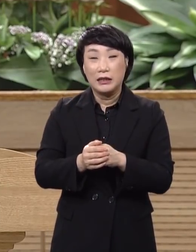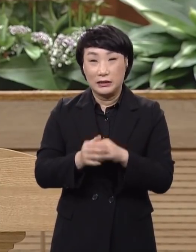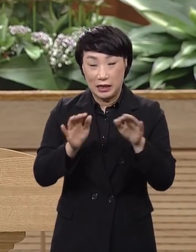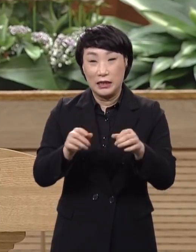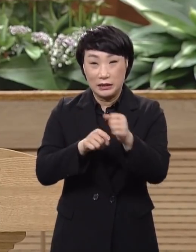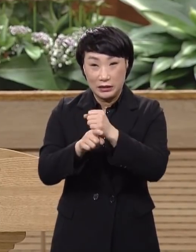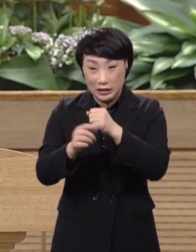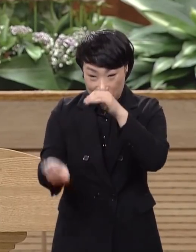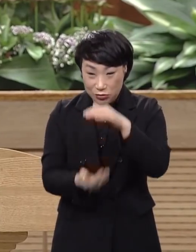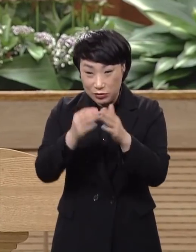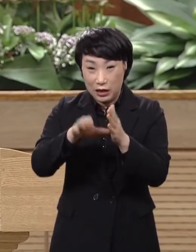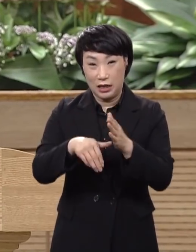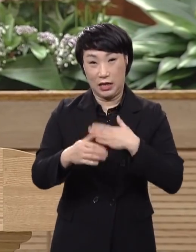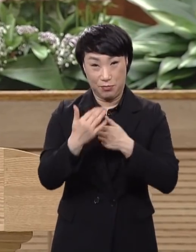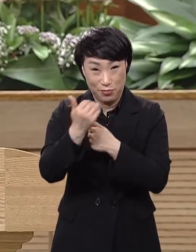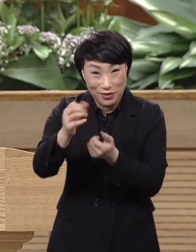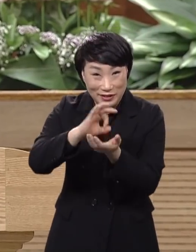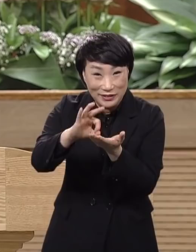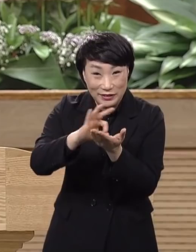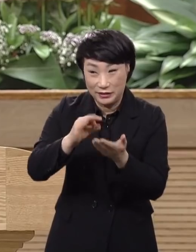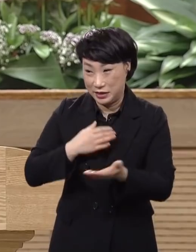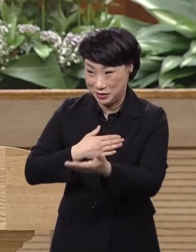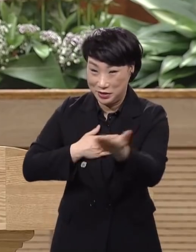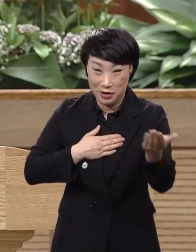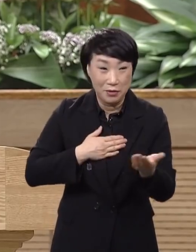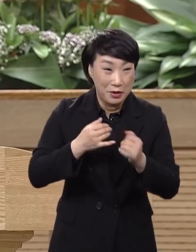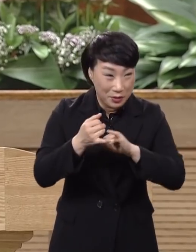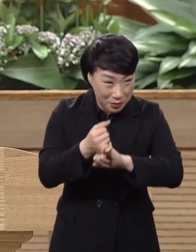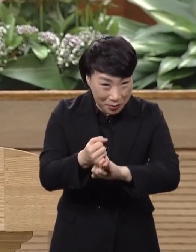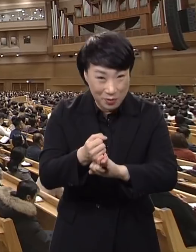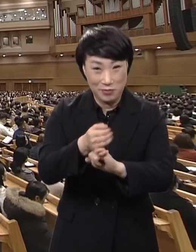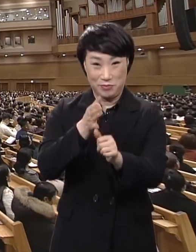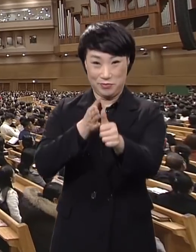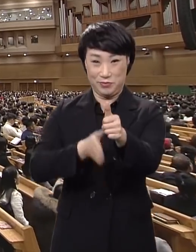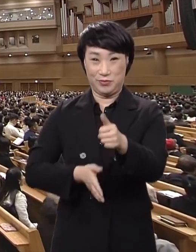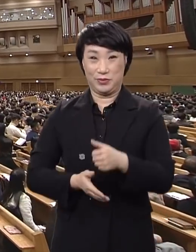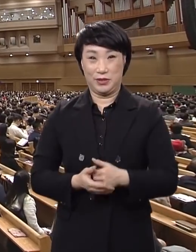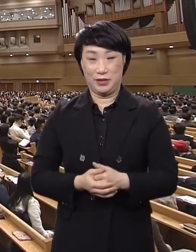뜻의 한복판에서 사용당하는 여러분 되시옵소서.